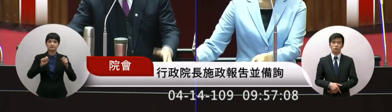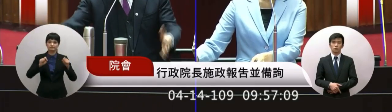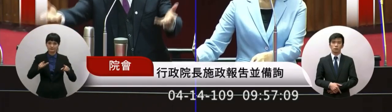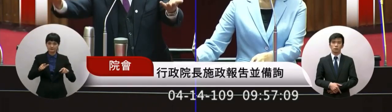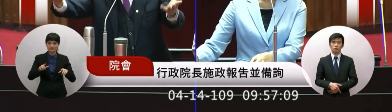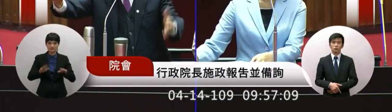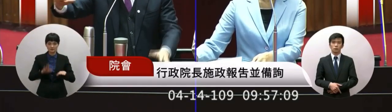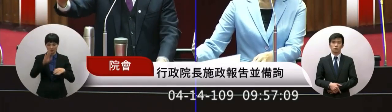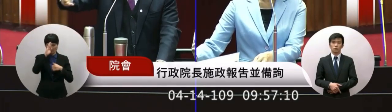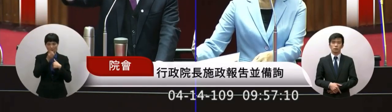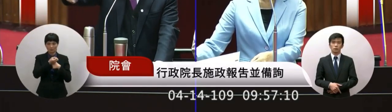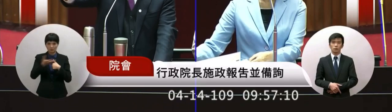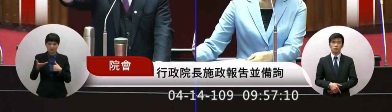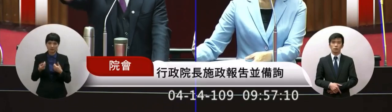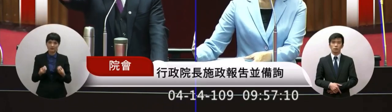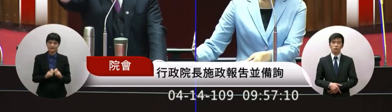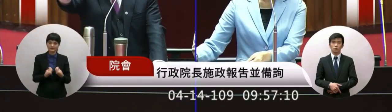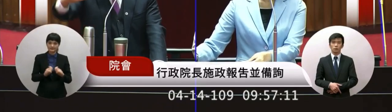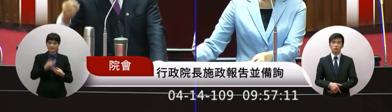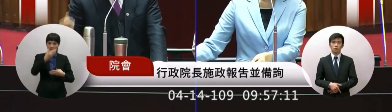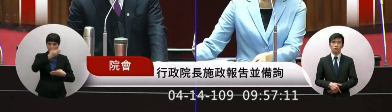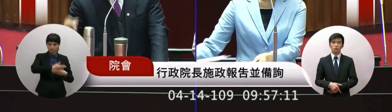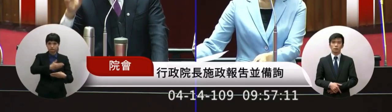得袂赴，